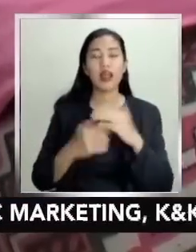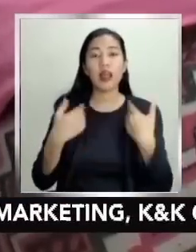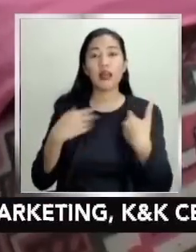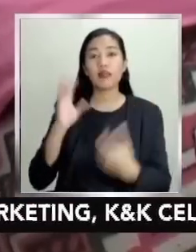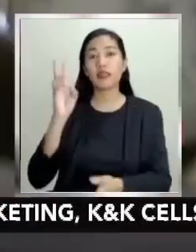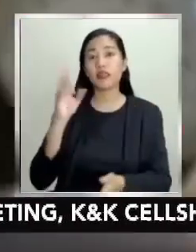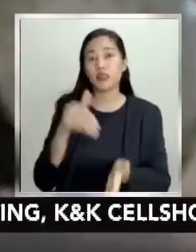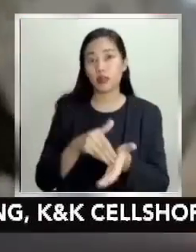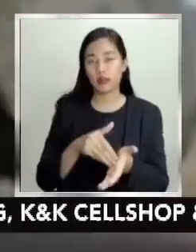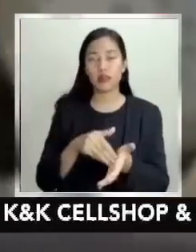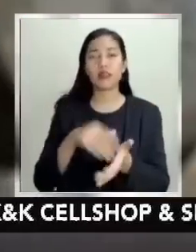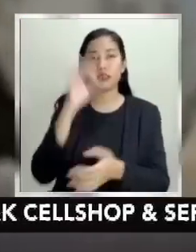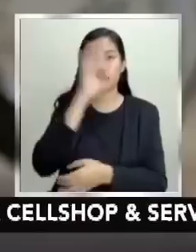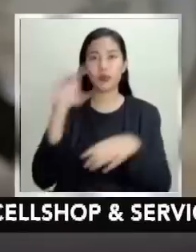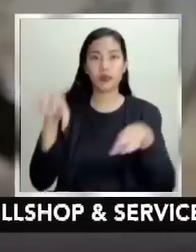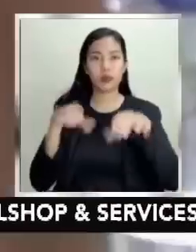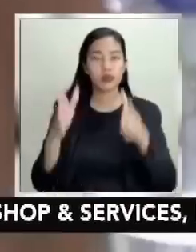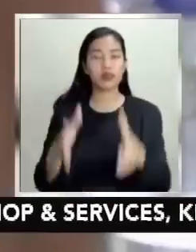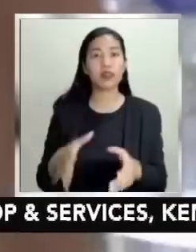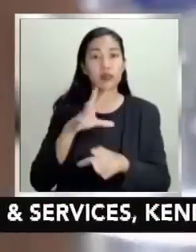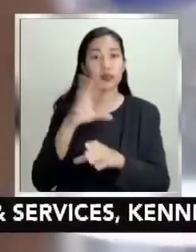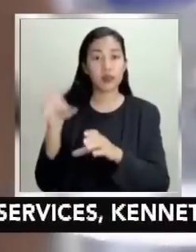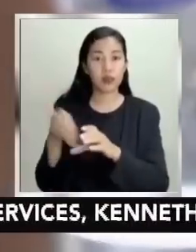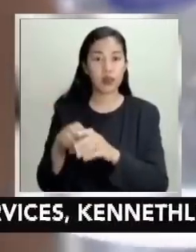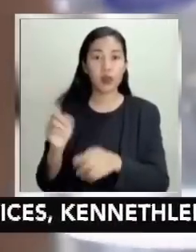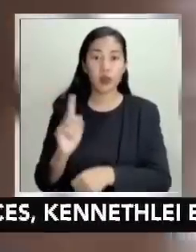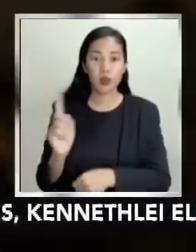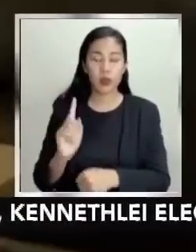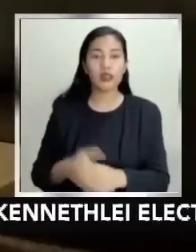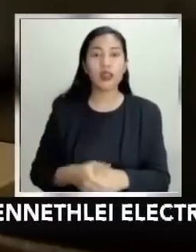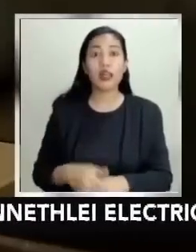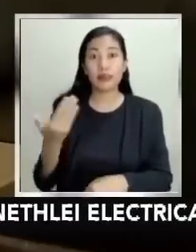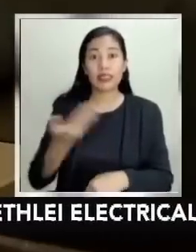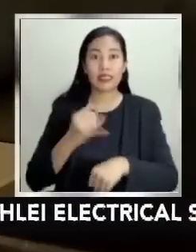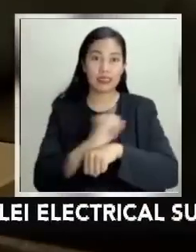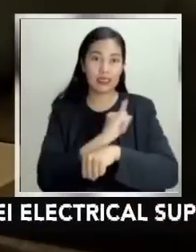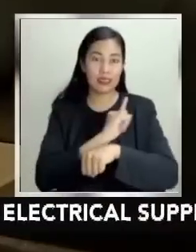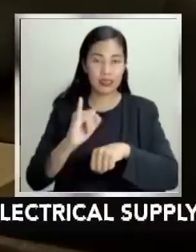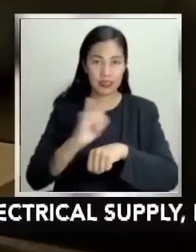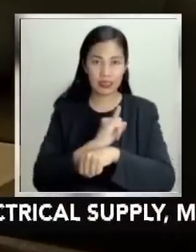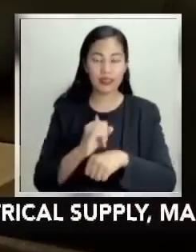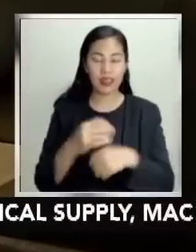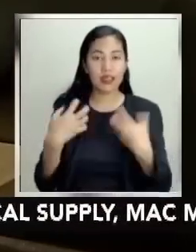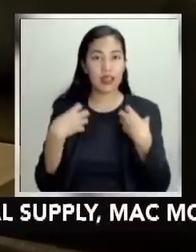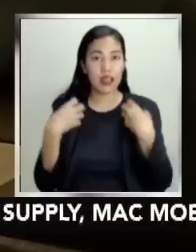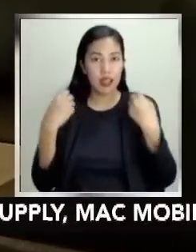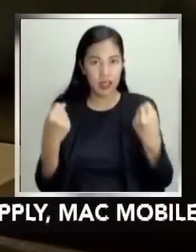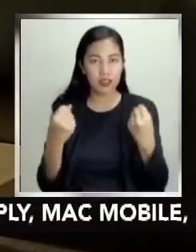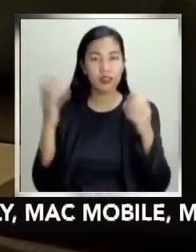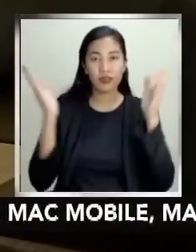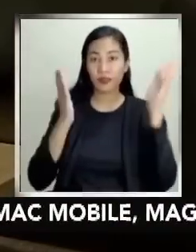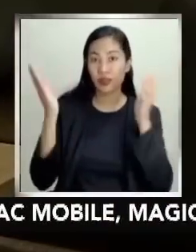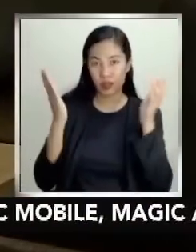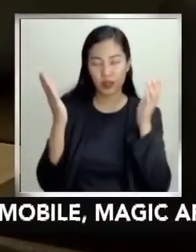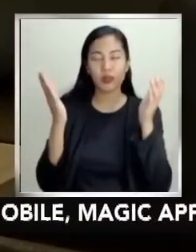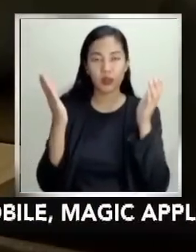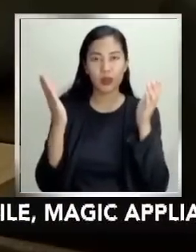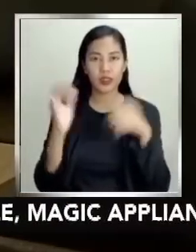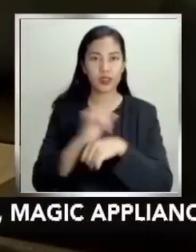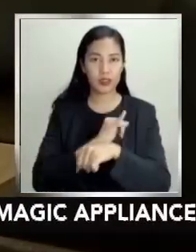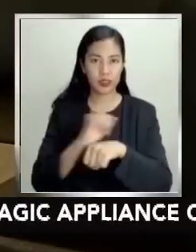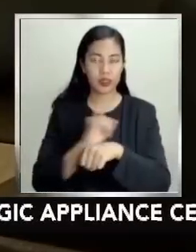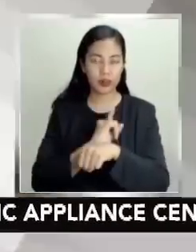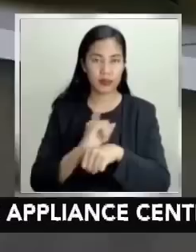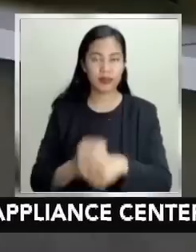nasa hospitality industry at health and social work service. Para sa GMA Integrated News, Dan Otingkungko, Nakatutok, 24 Oras.